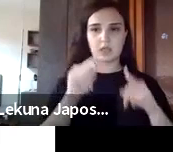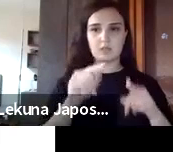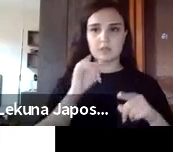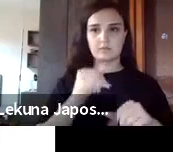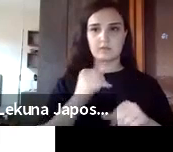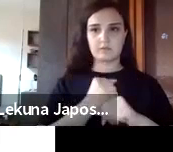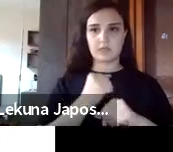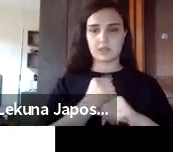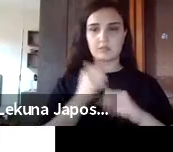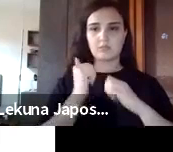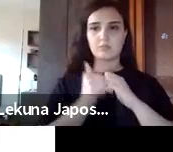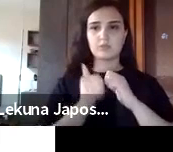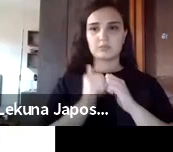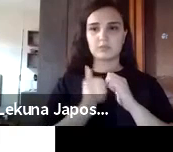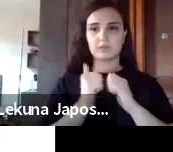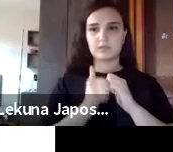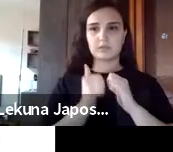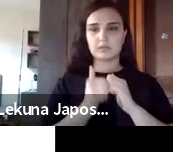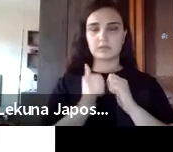ვაკეთებ, მუდმივად